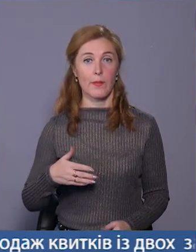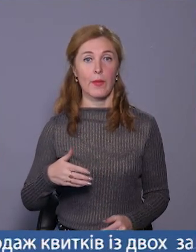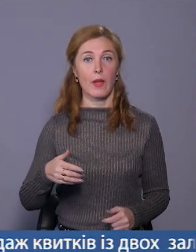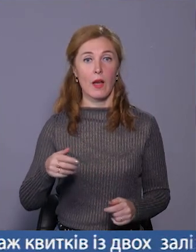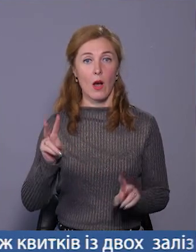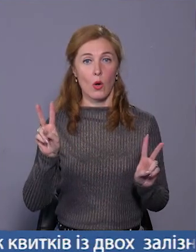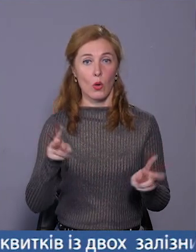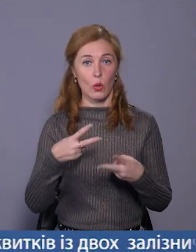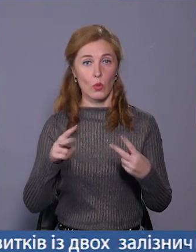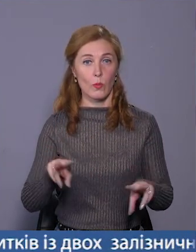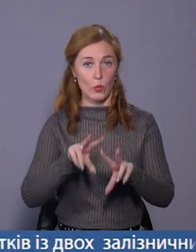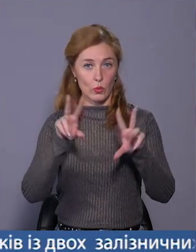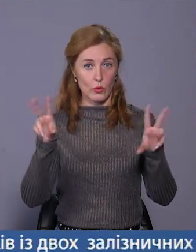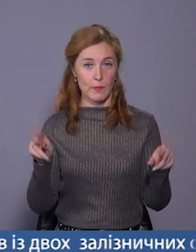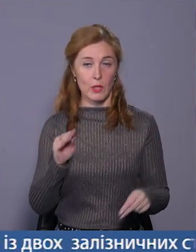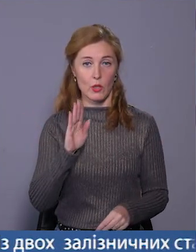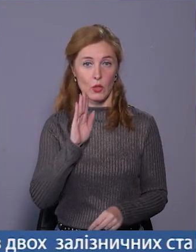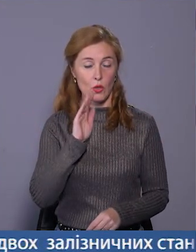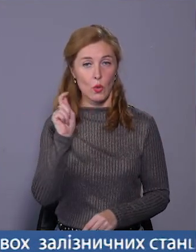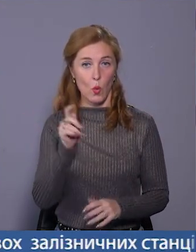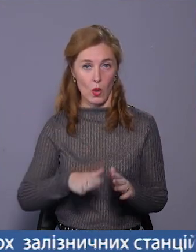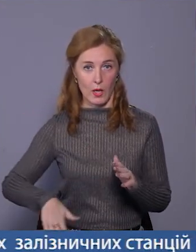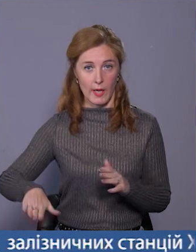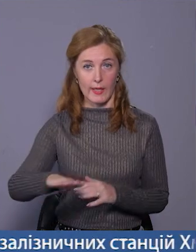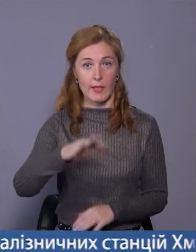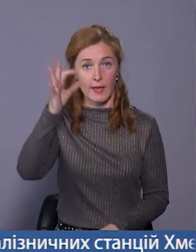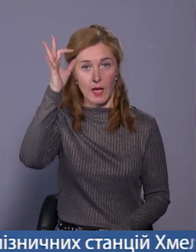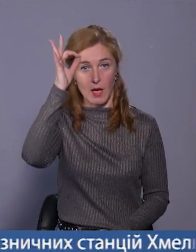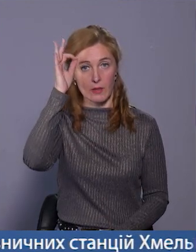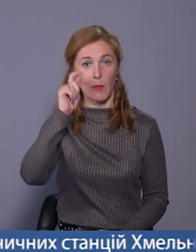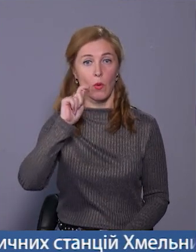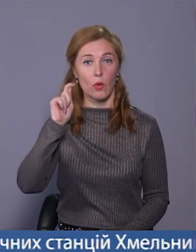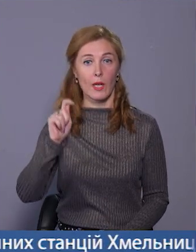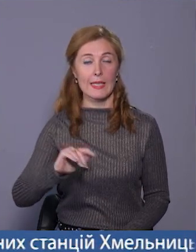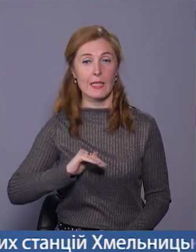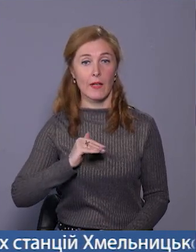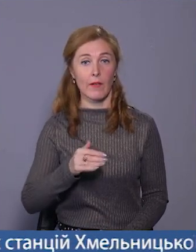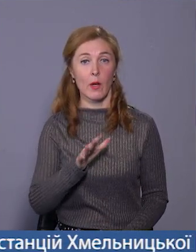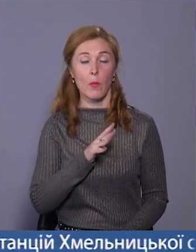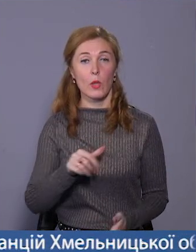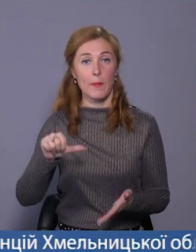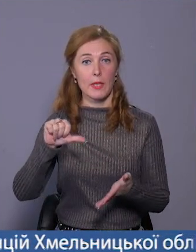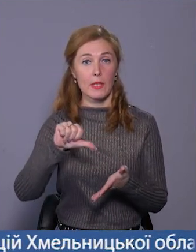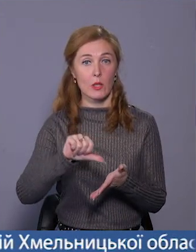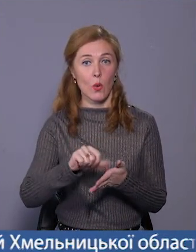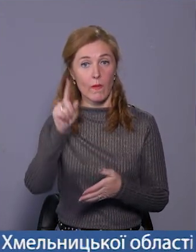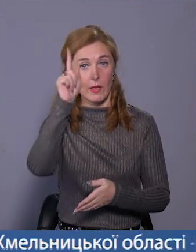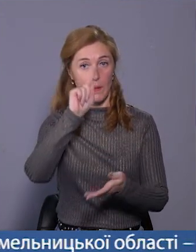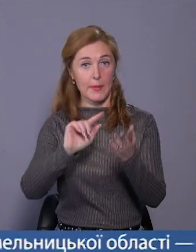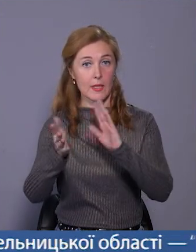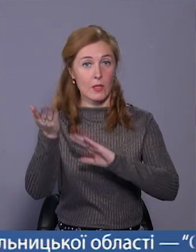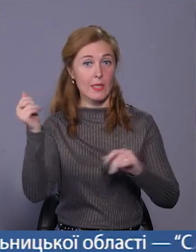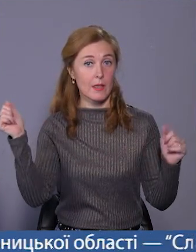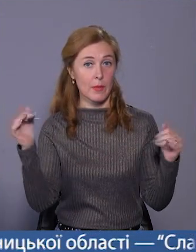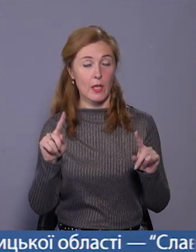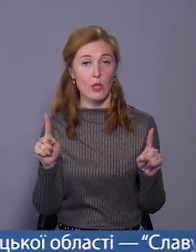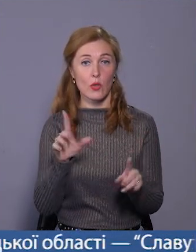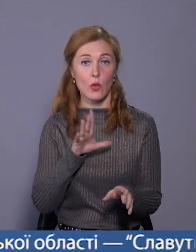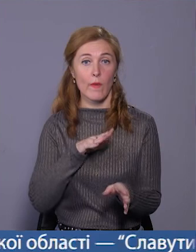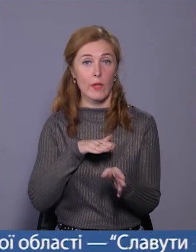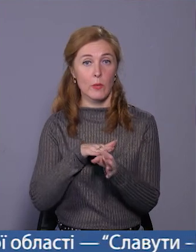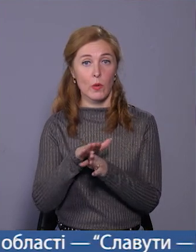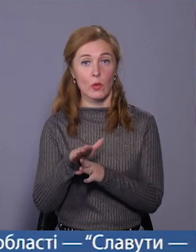клубу «Успішних жінок України». Нагадаємо, хмельницька філія клубу була презентована місяць тому. Зібрання, що відбулося